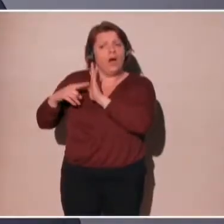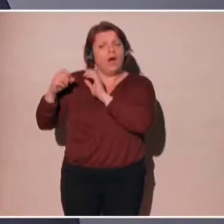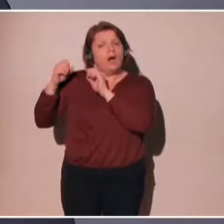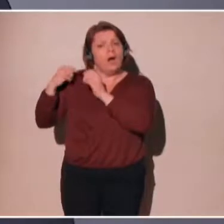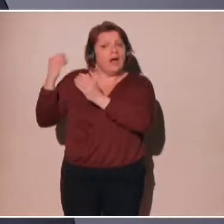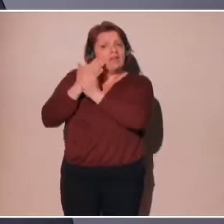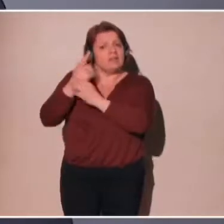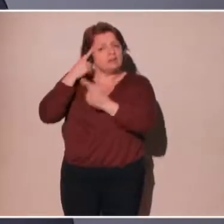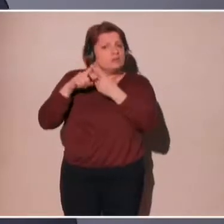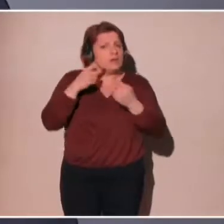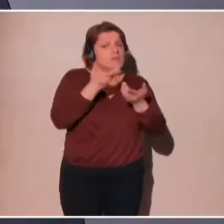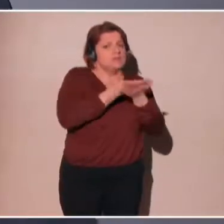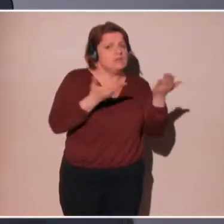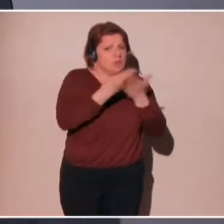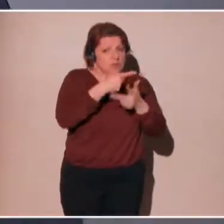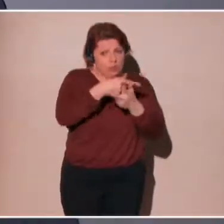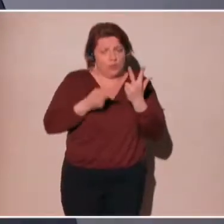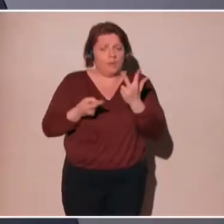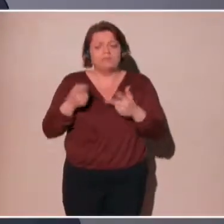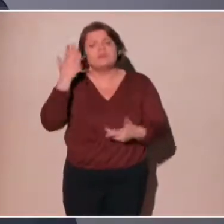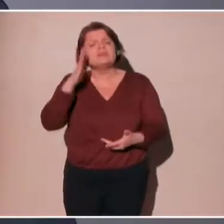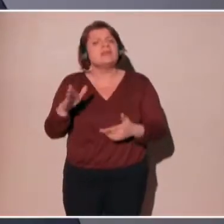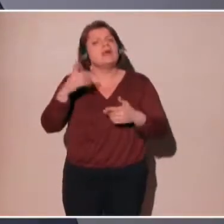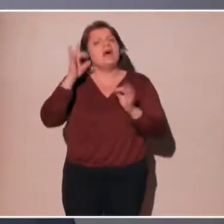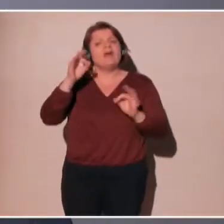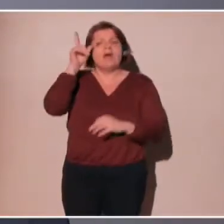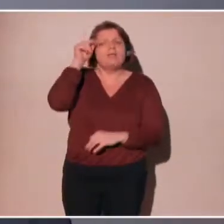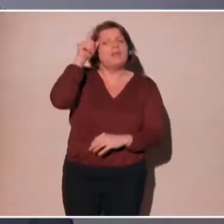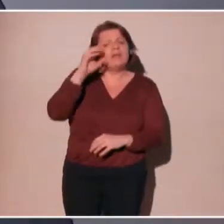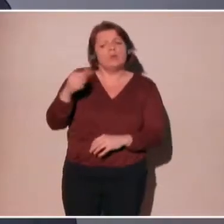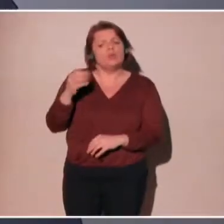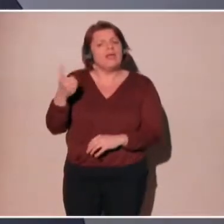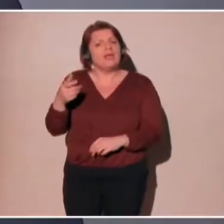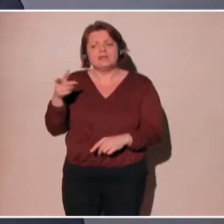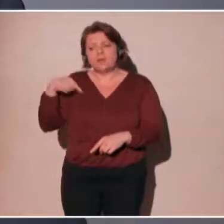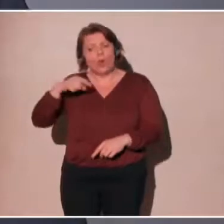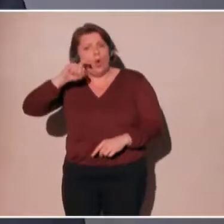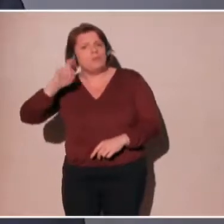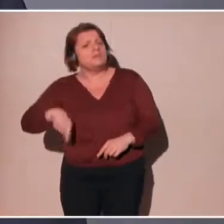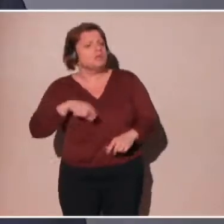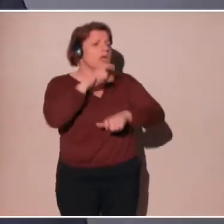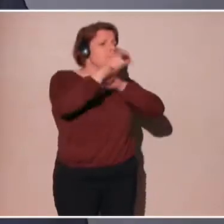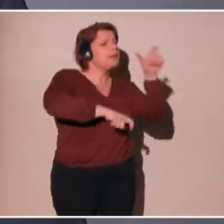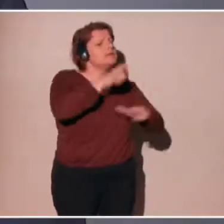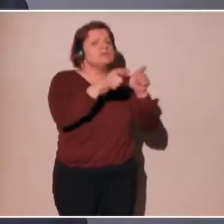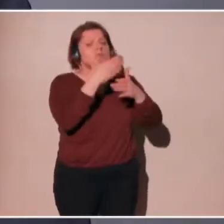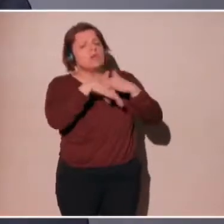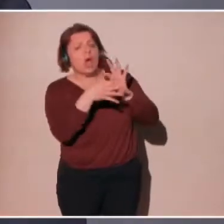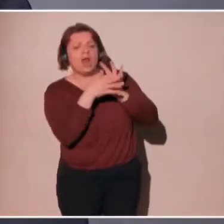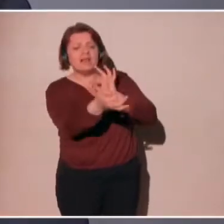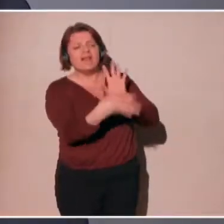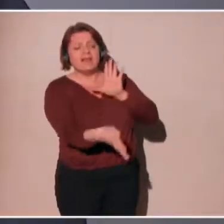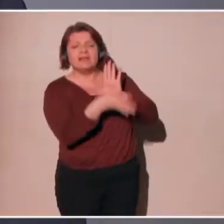que la loi pour une république numérique prévoit l'obligation pour de nombreux acteurs en ligne de rendre transparents les